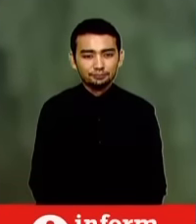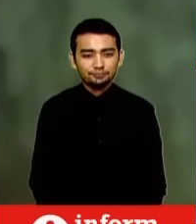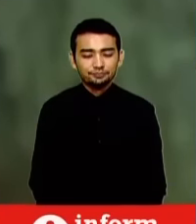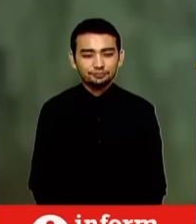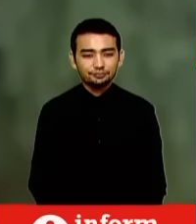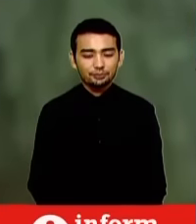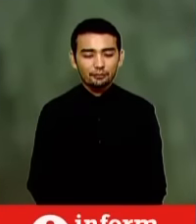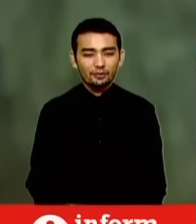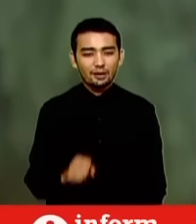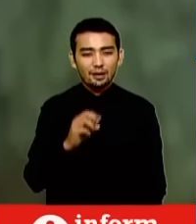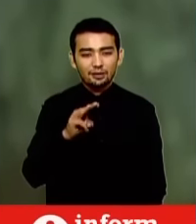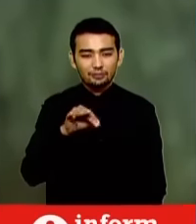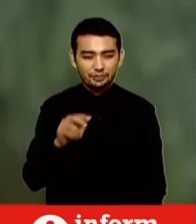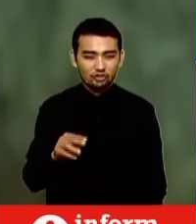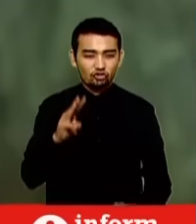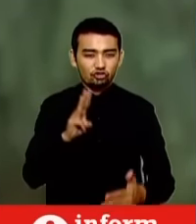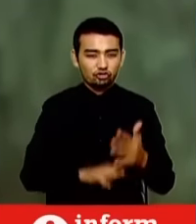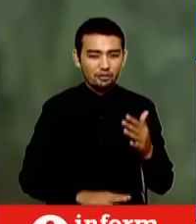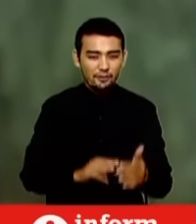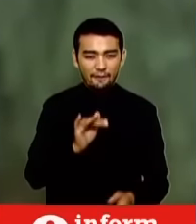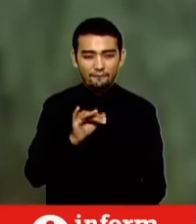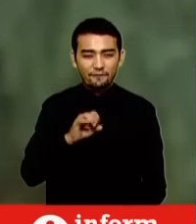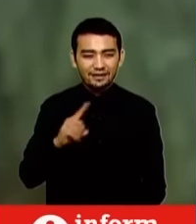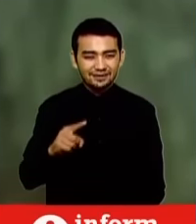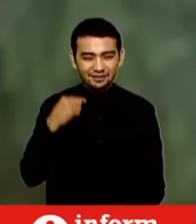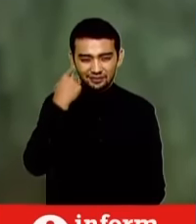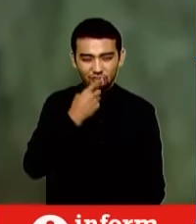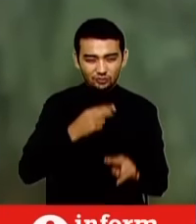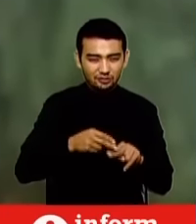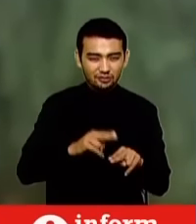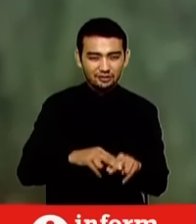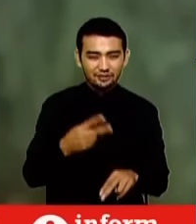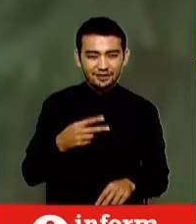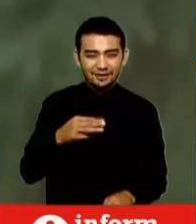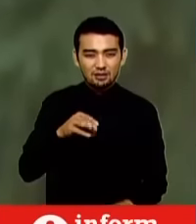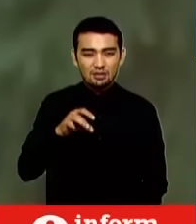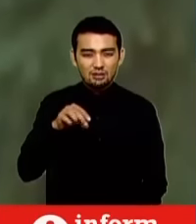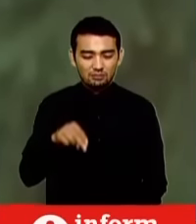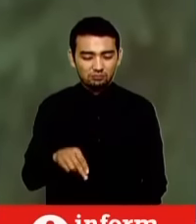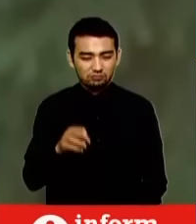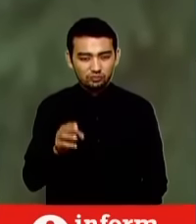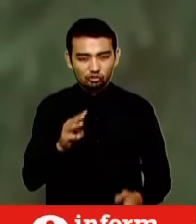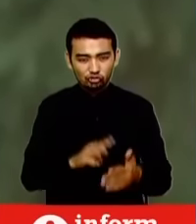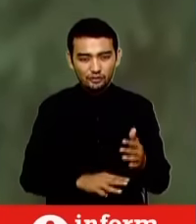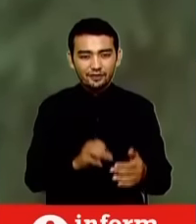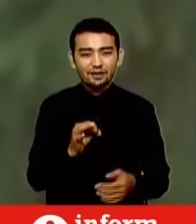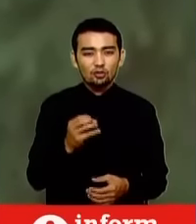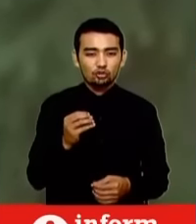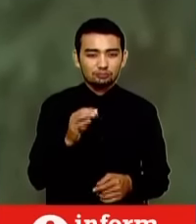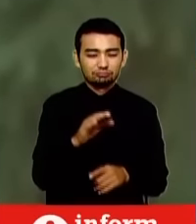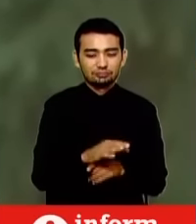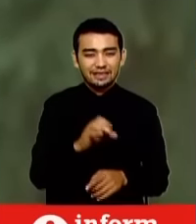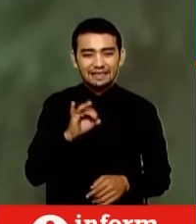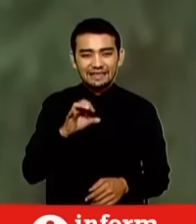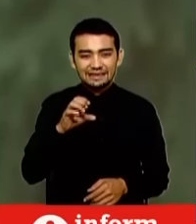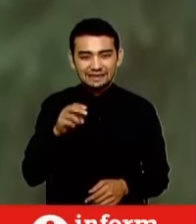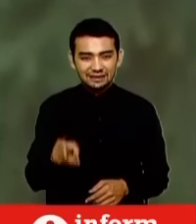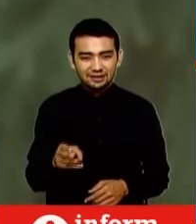Предусмотрен административный штраф на физических лиц в размере 20 месячных расчетных показателей. Также ему был предъявлен иск